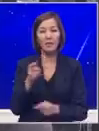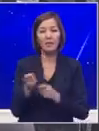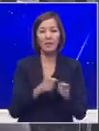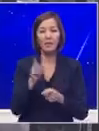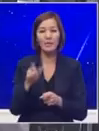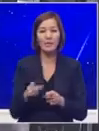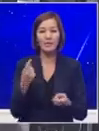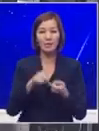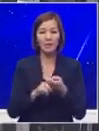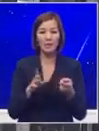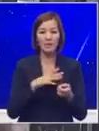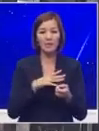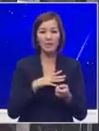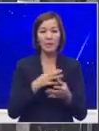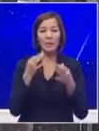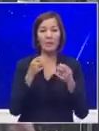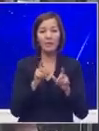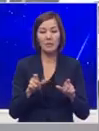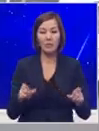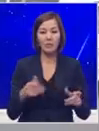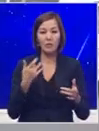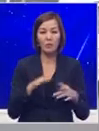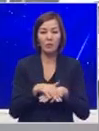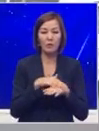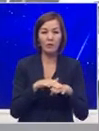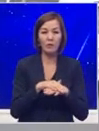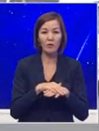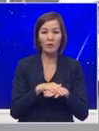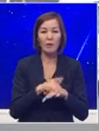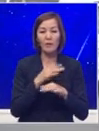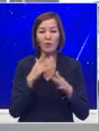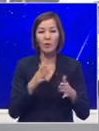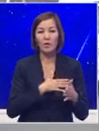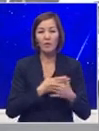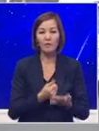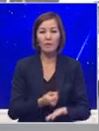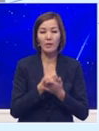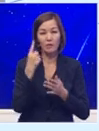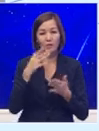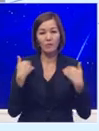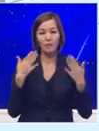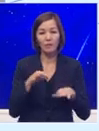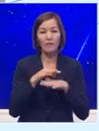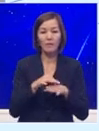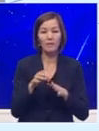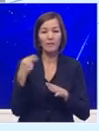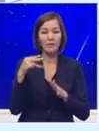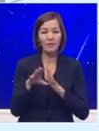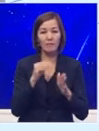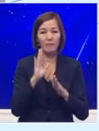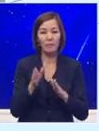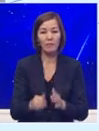выражает уверенность в своих убеждениях и простые жители жамбылского района а потому Многие из них активно поддерживают инициативу проведения президентских